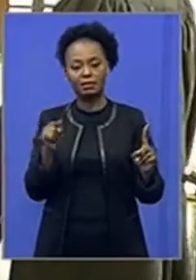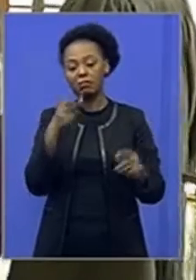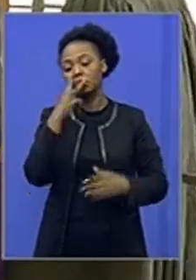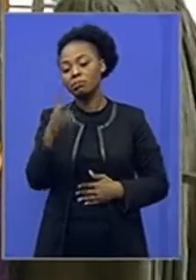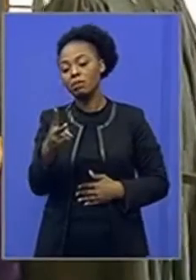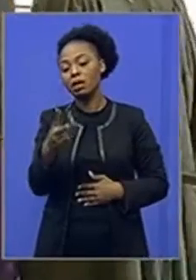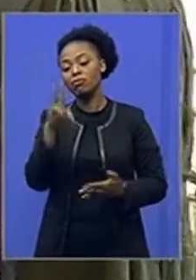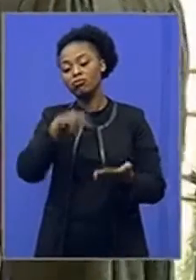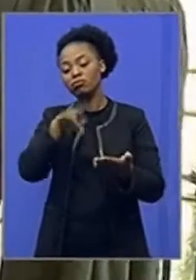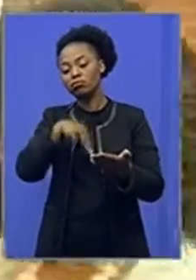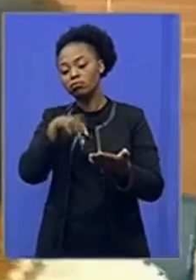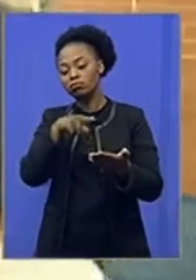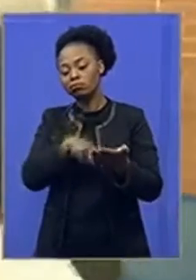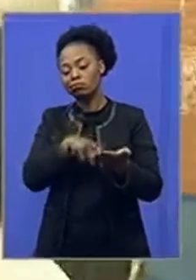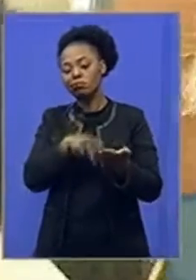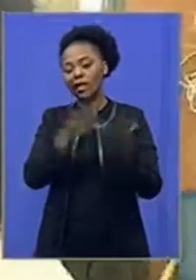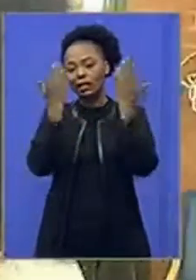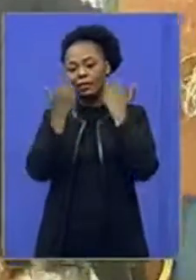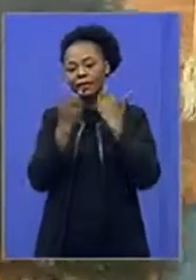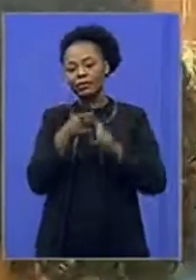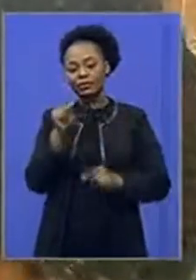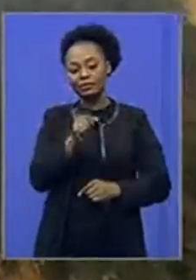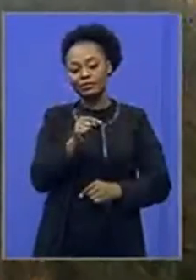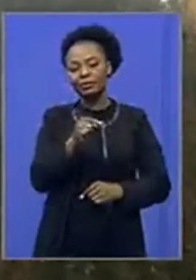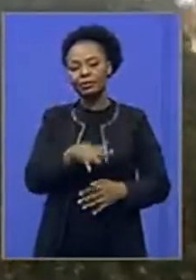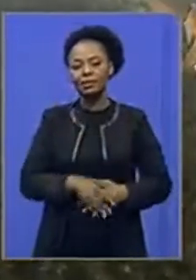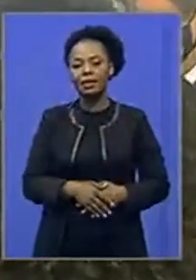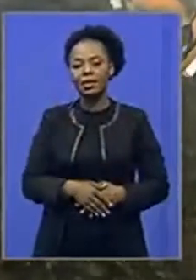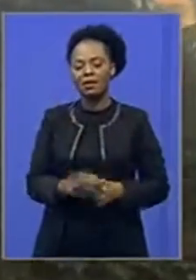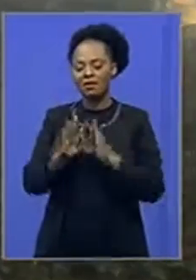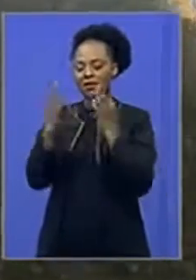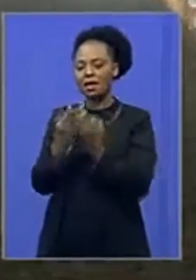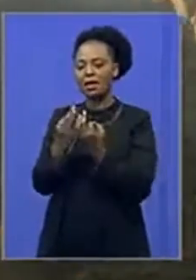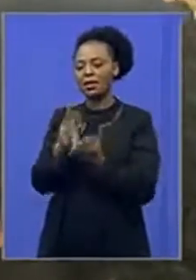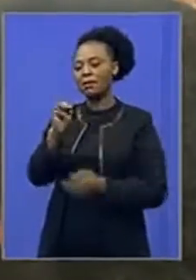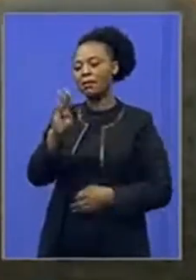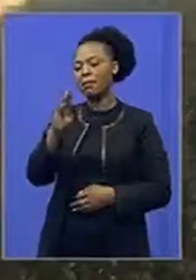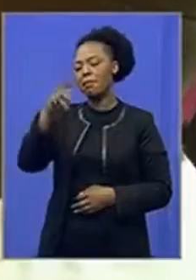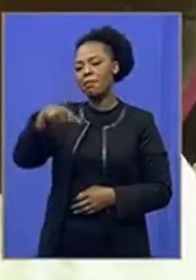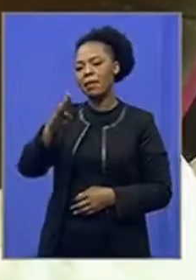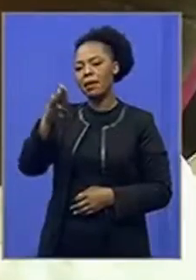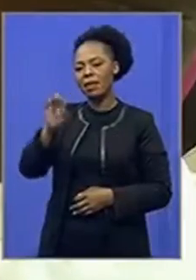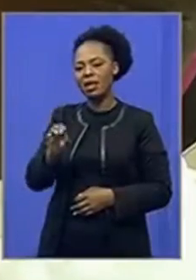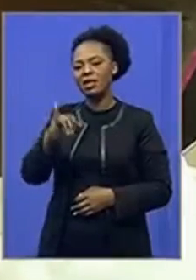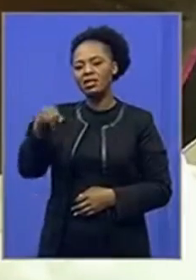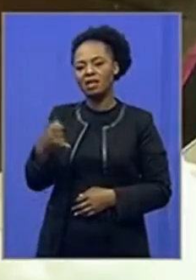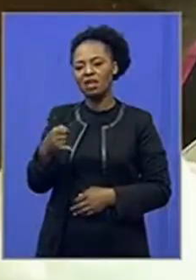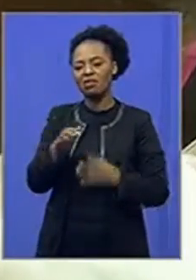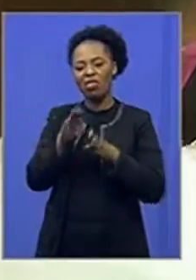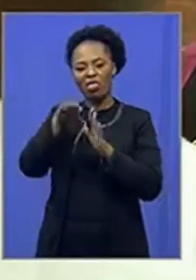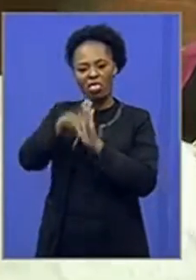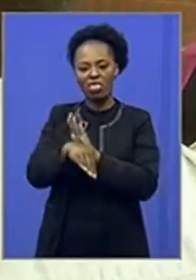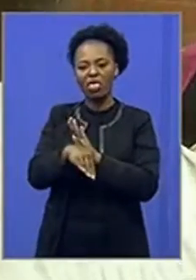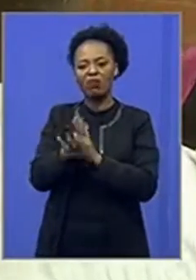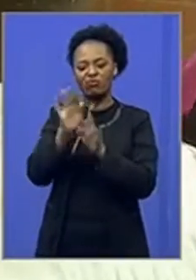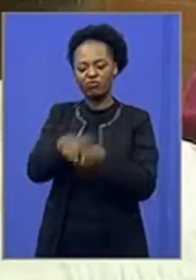bala ke eng se se tlhagelelang. Ba lelapa la ga Mpembe bona ba dumela gore maikaelelo a puso e ne le go gogagoga leina la leloko la bona mo seretseng.